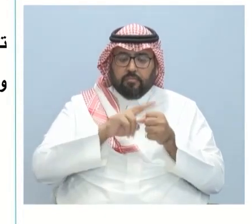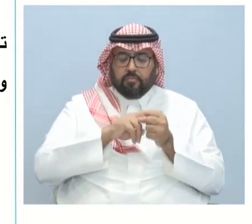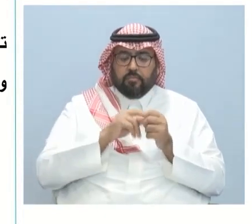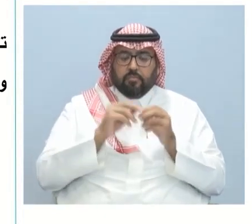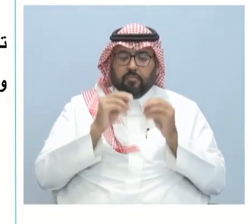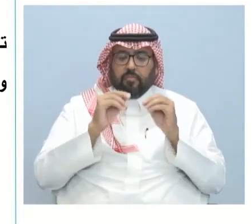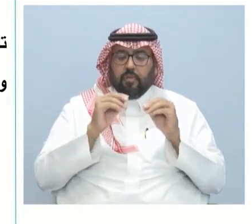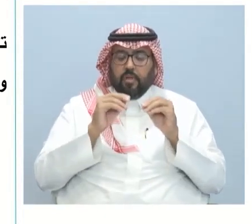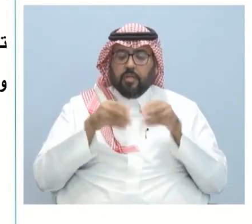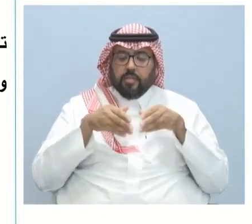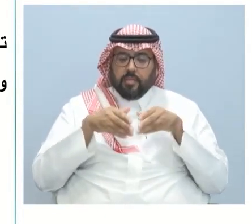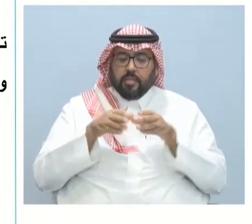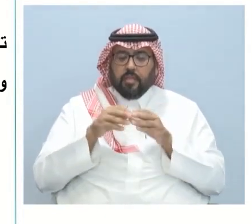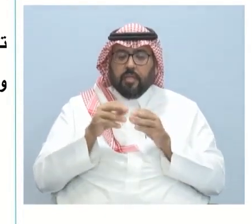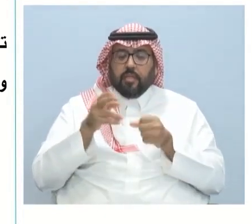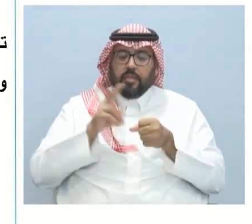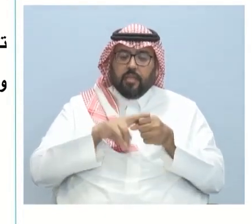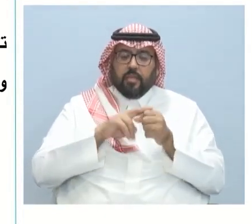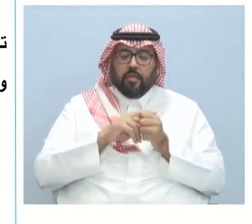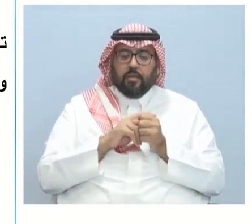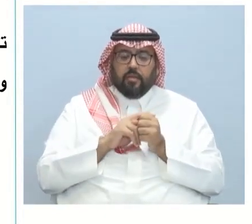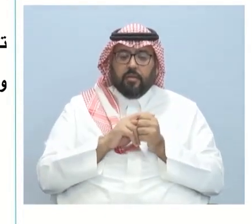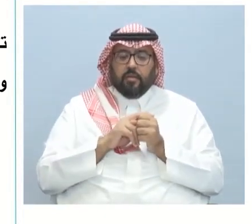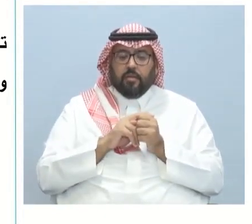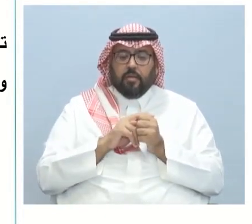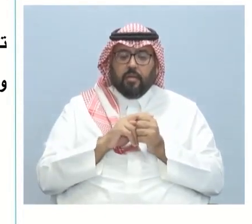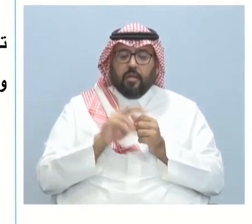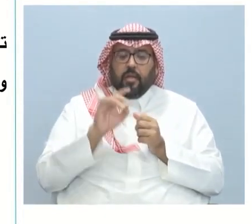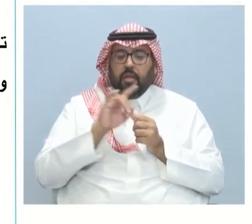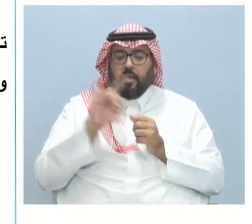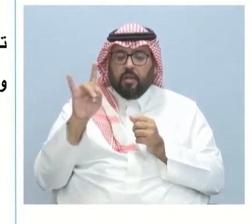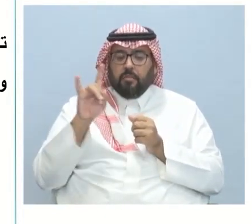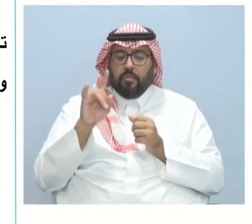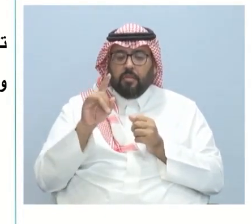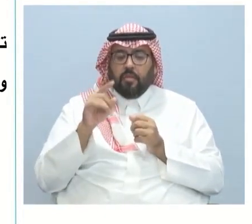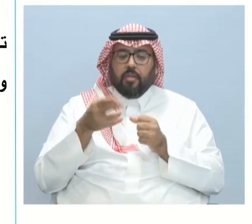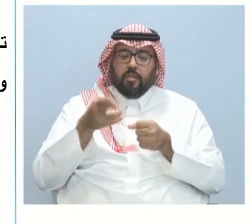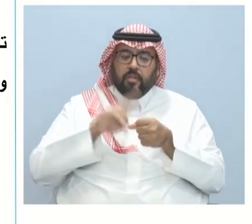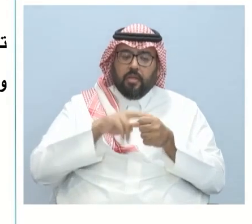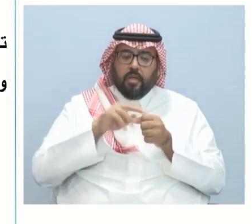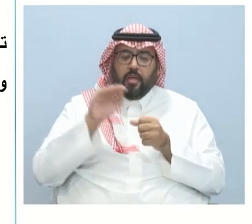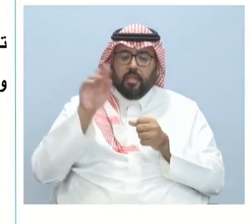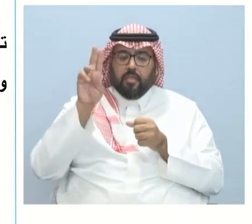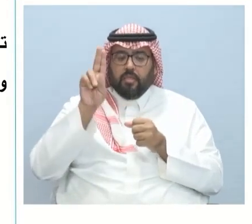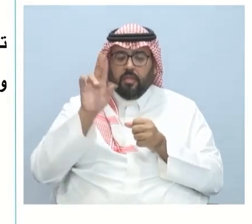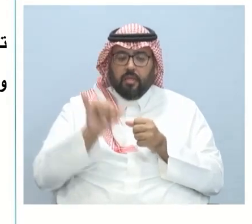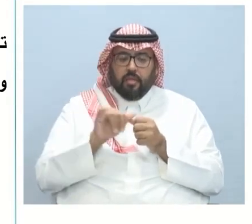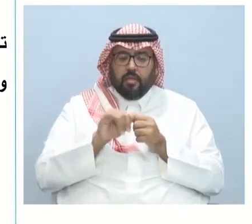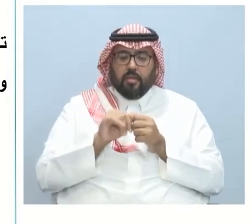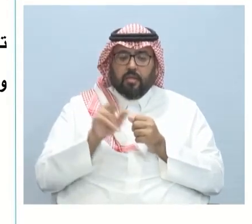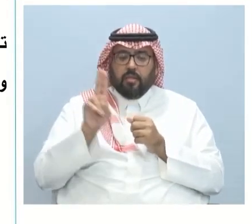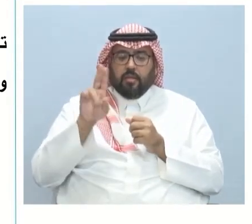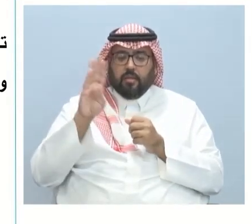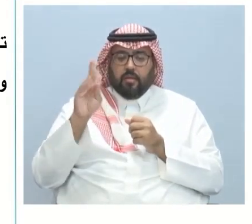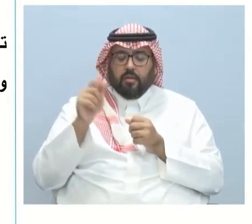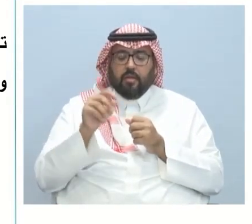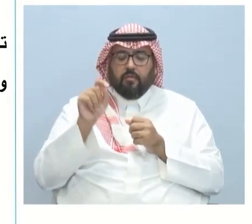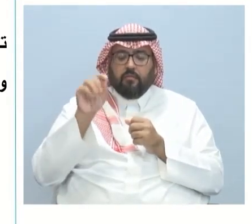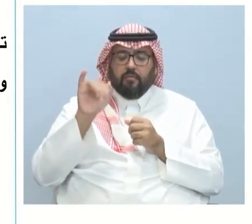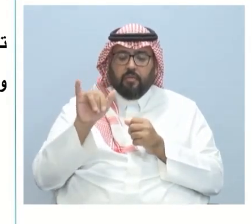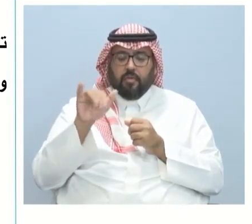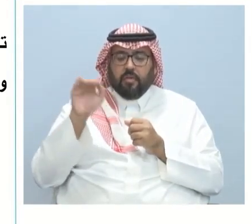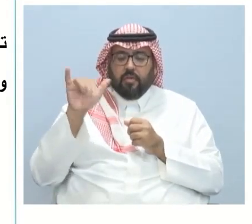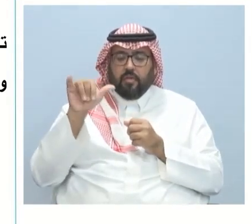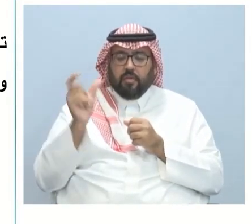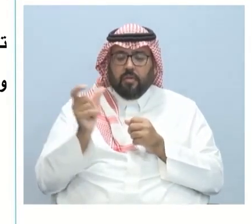الاكثر استخداما هي لبنه تكرار ولبنه الى الابد ولبن التكرار حتى ولبن التكرار في حين هي